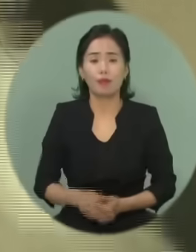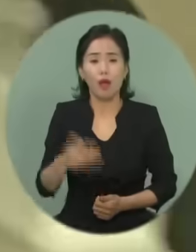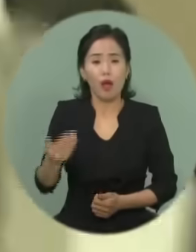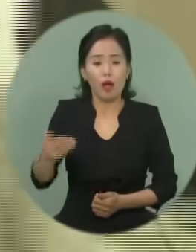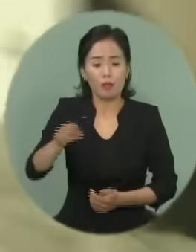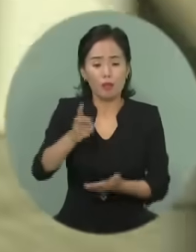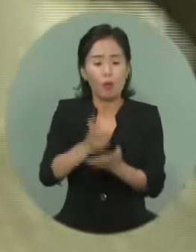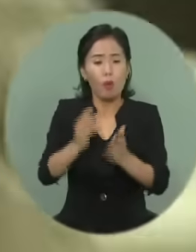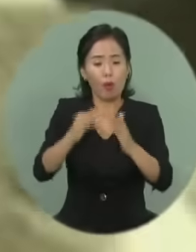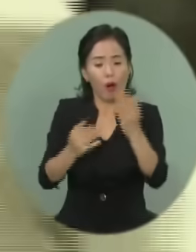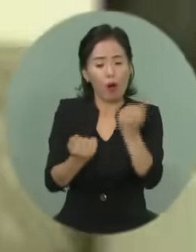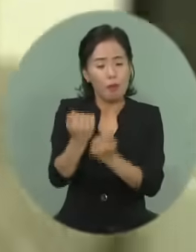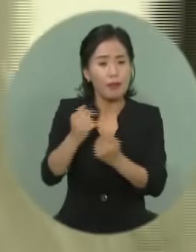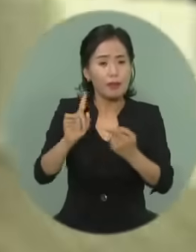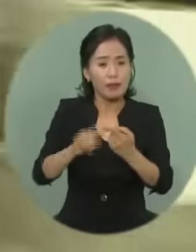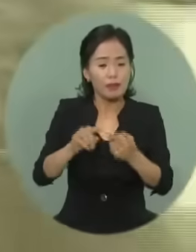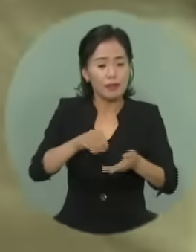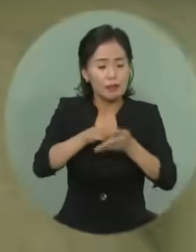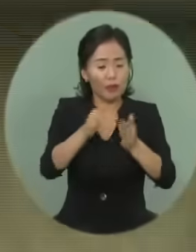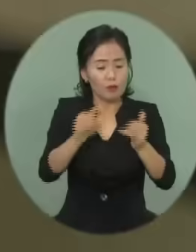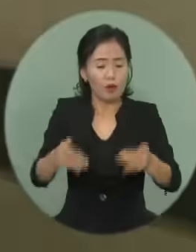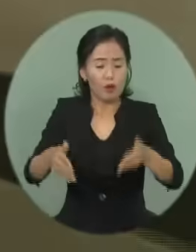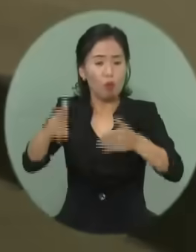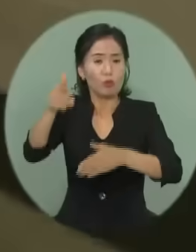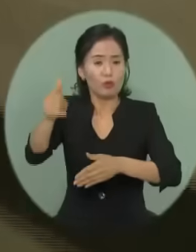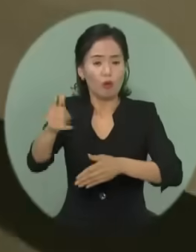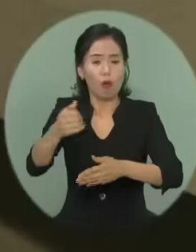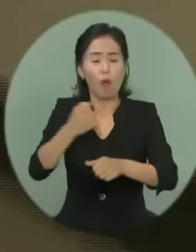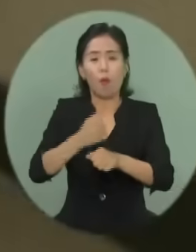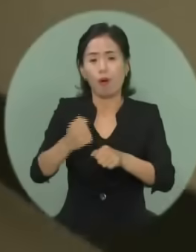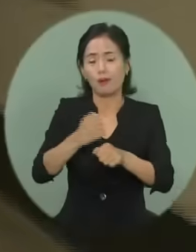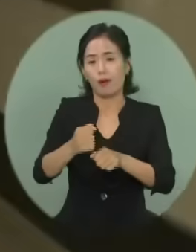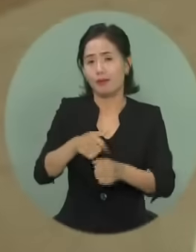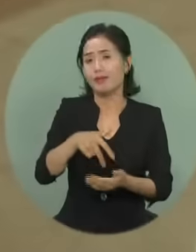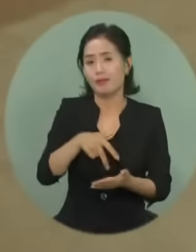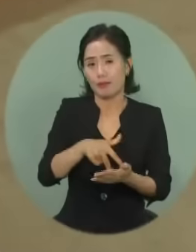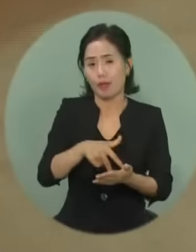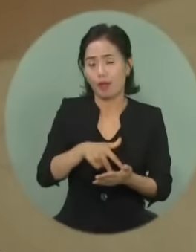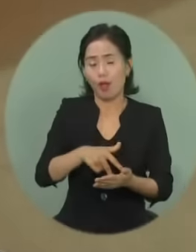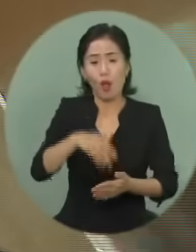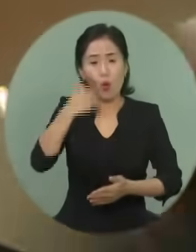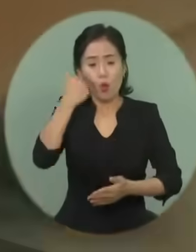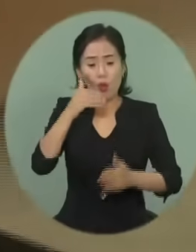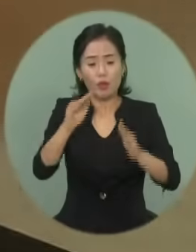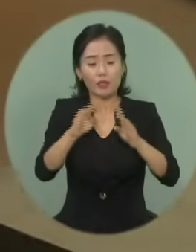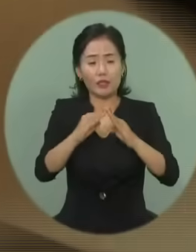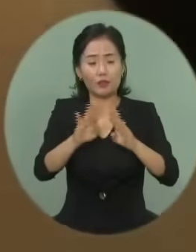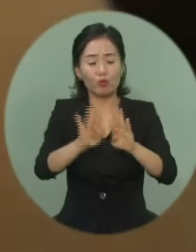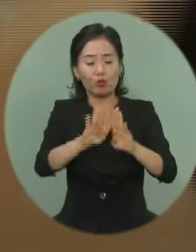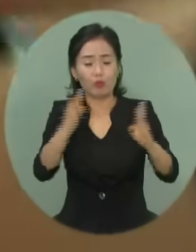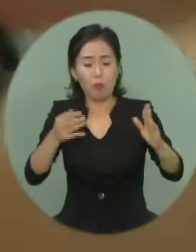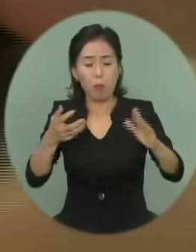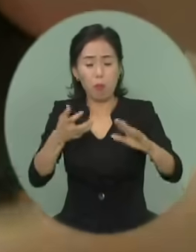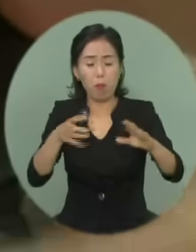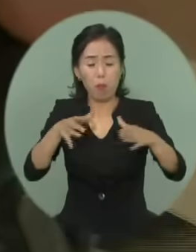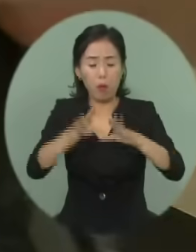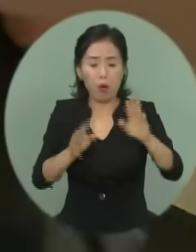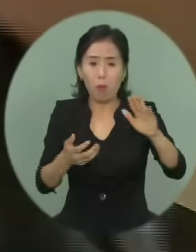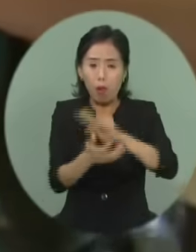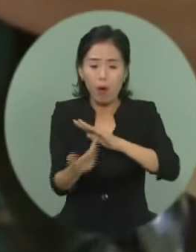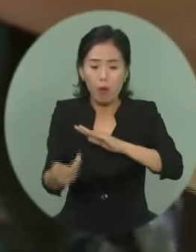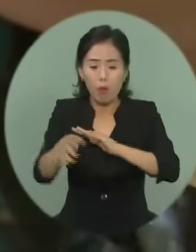하지만 법원의이 같은 해명에 입자나 건는 황당해하고 있습니다 군가 문을 부수고 들어